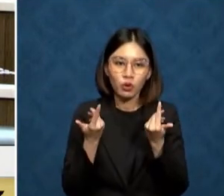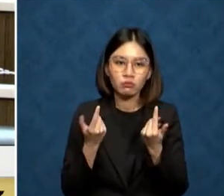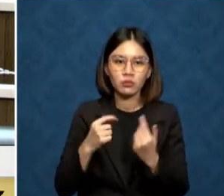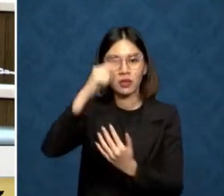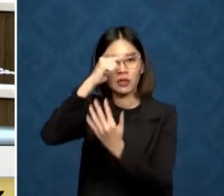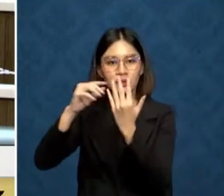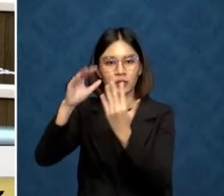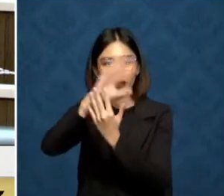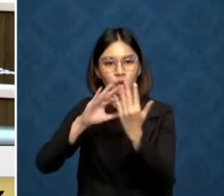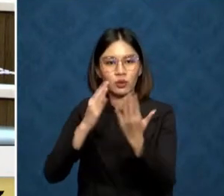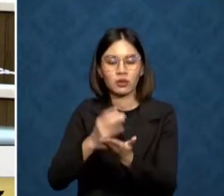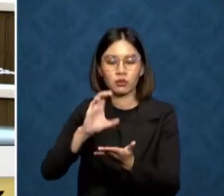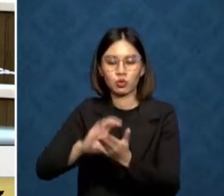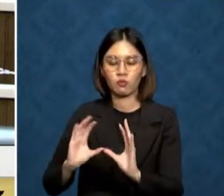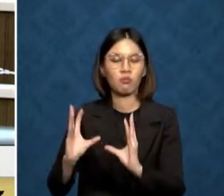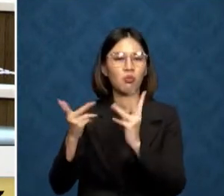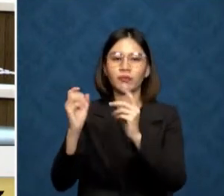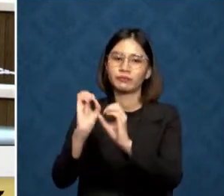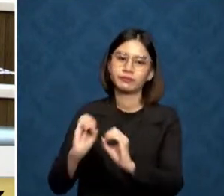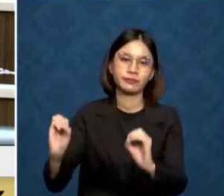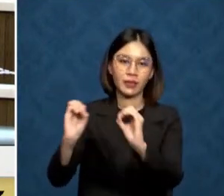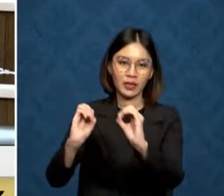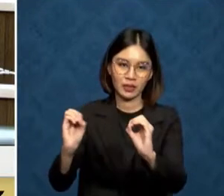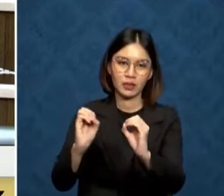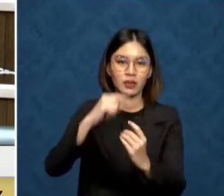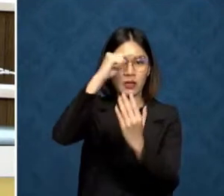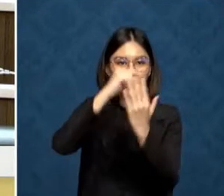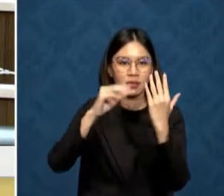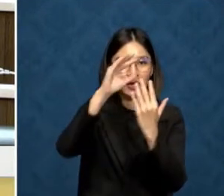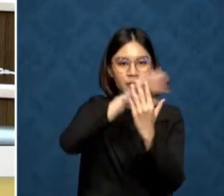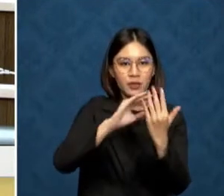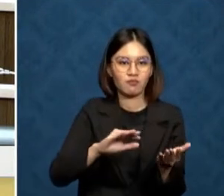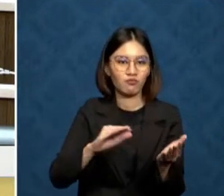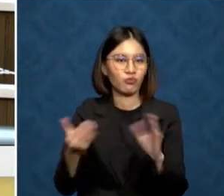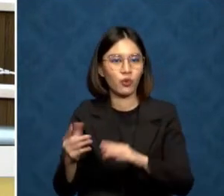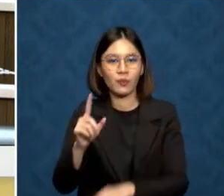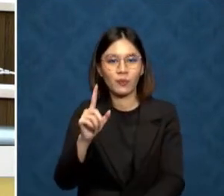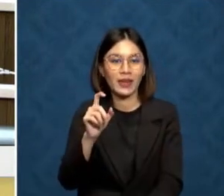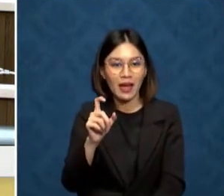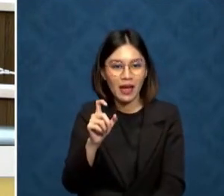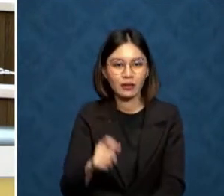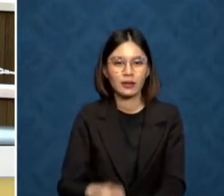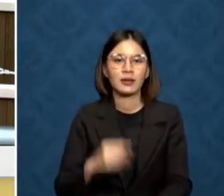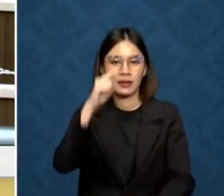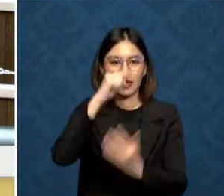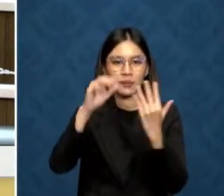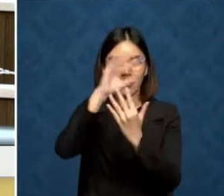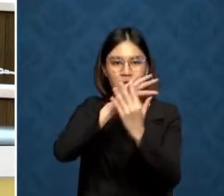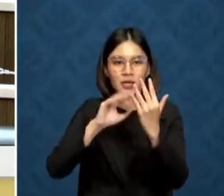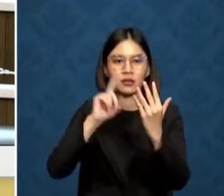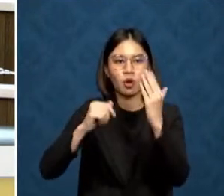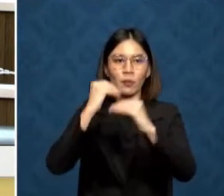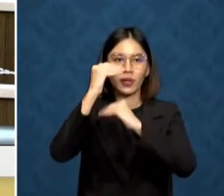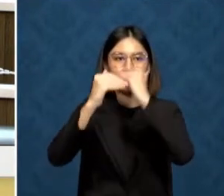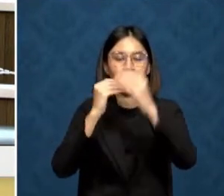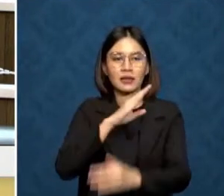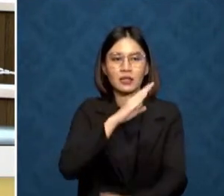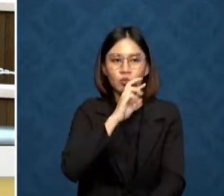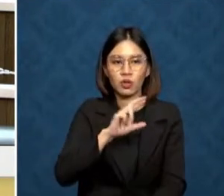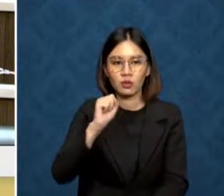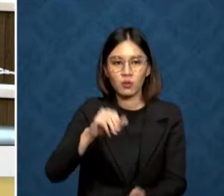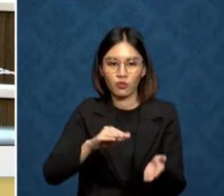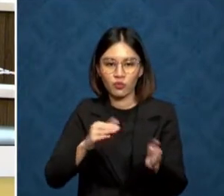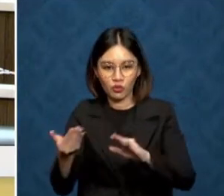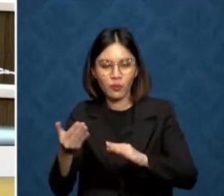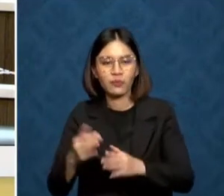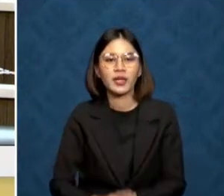เทศไทยไม่มปดทุนประเทศไย เจ้งไม่ได้ ประเทศไยต้องเดินต่ไปแ่กส้างยภภาแล้ว ในยกuba ตอย